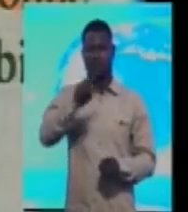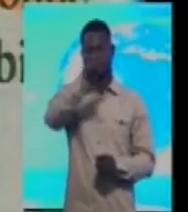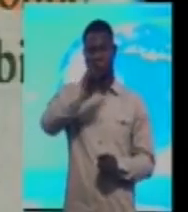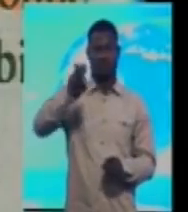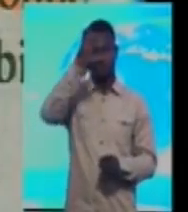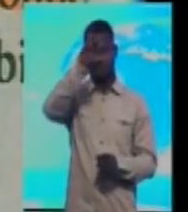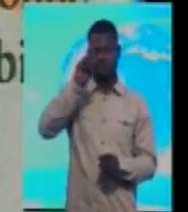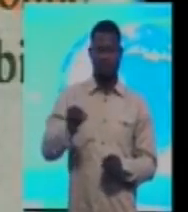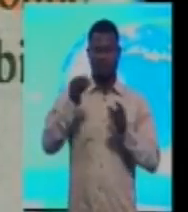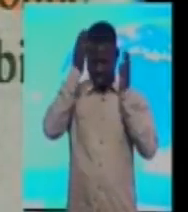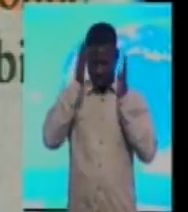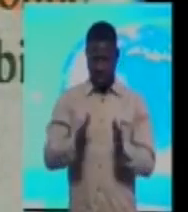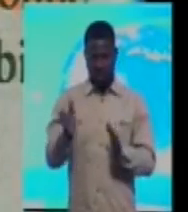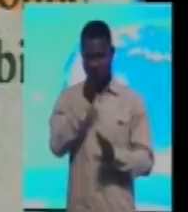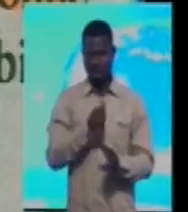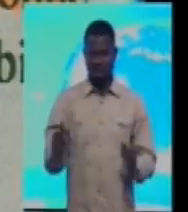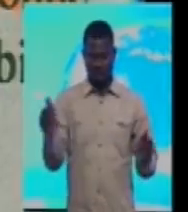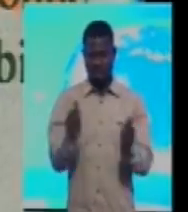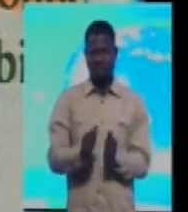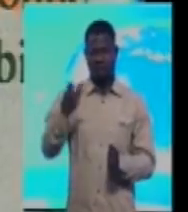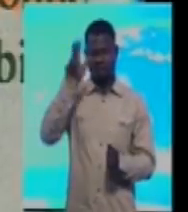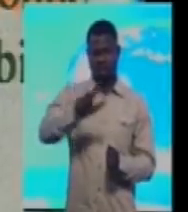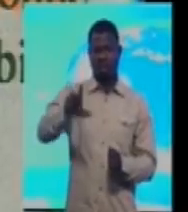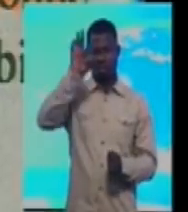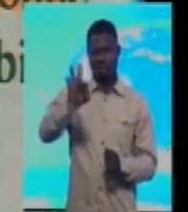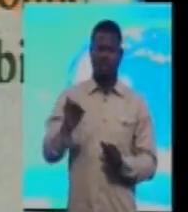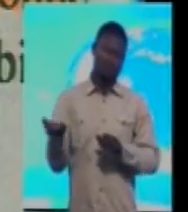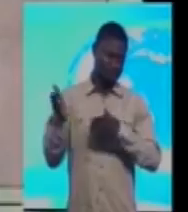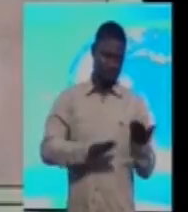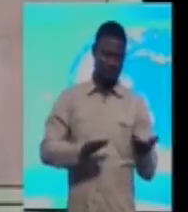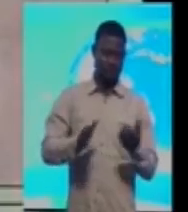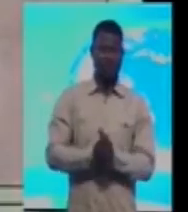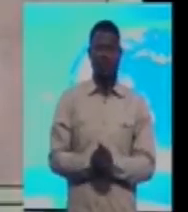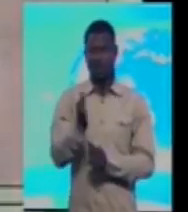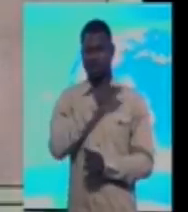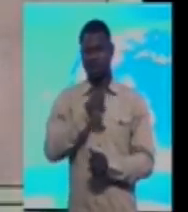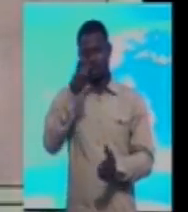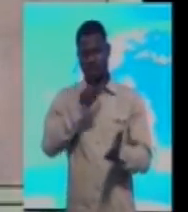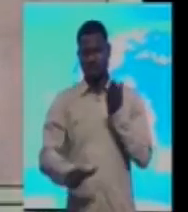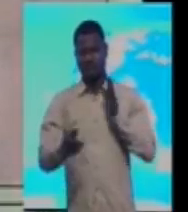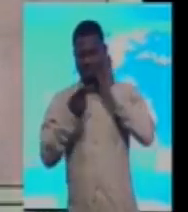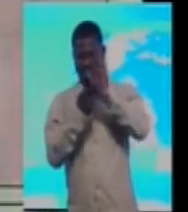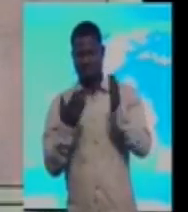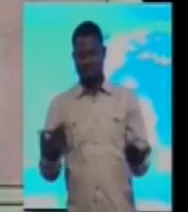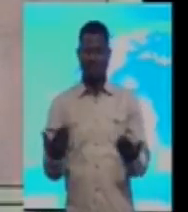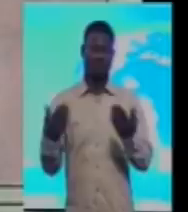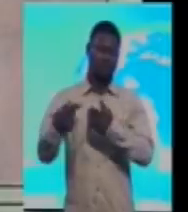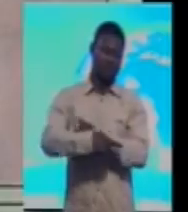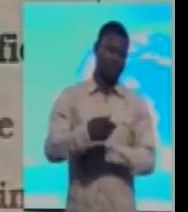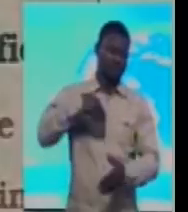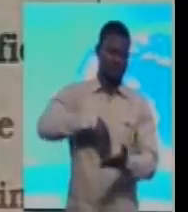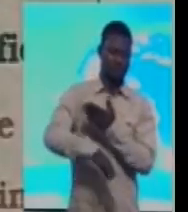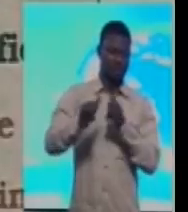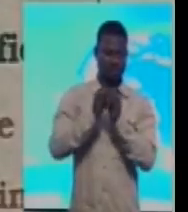personnes et qui a coûté la vie à 39 d'entre elles. La liste des victimes est publiée ici dans les colonnes du journal Le